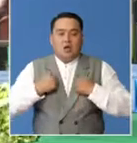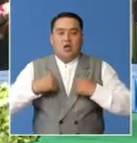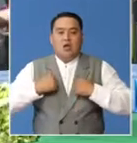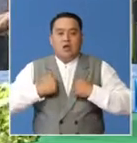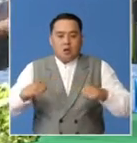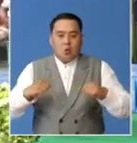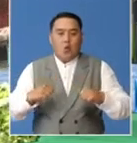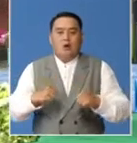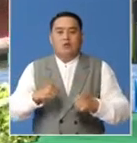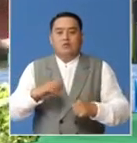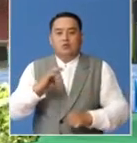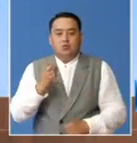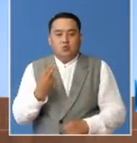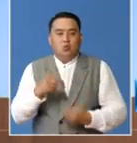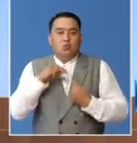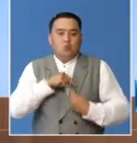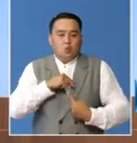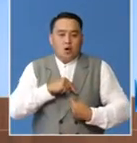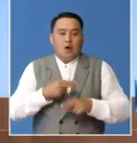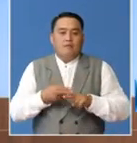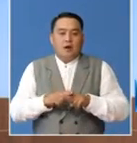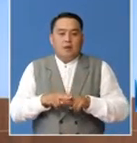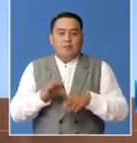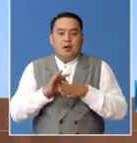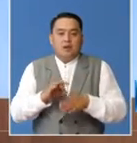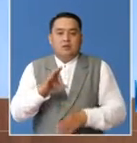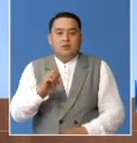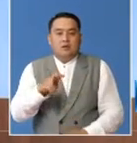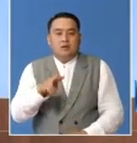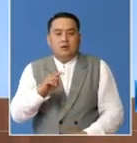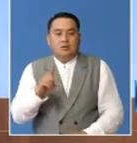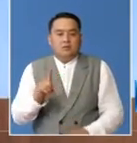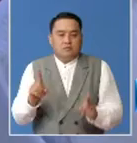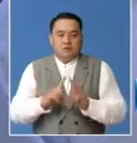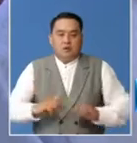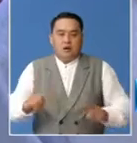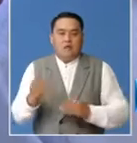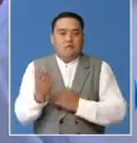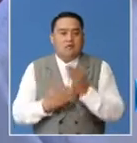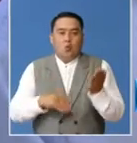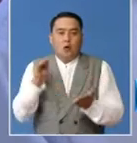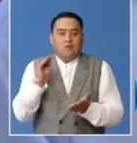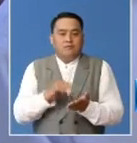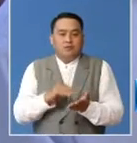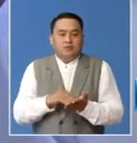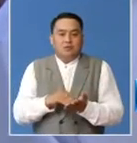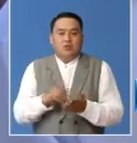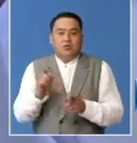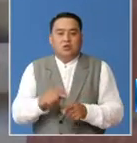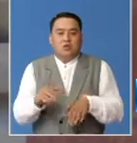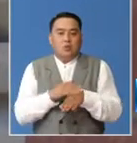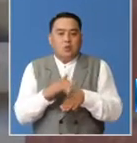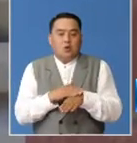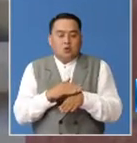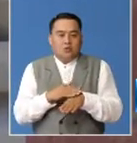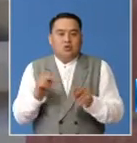Как рассказали участники памятного митинга, прошедшего в Жаркенте, Сергаз Беспаев всегда отличался высокой ответственностью, человечностью, добротой